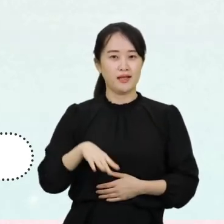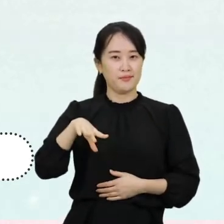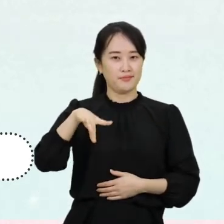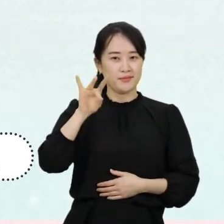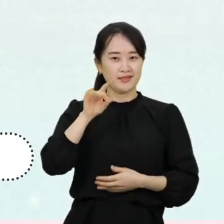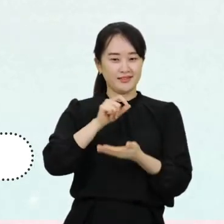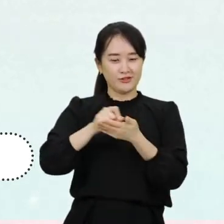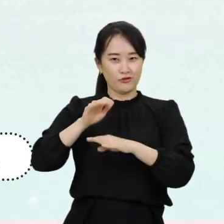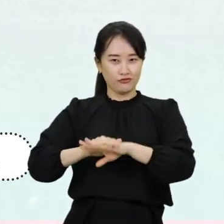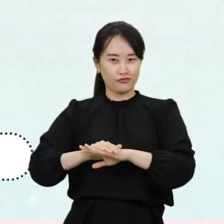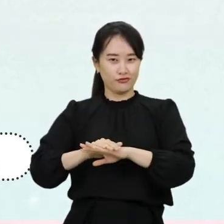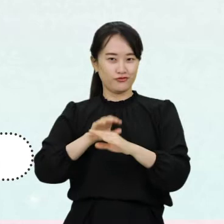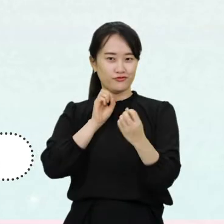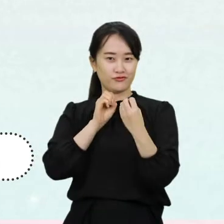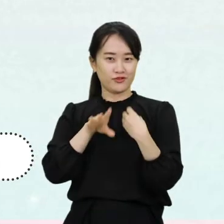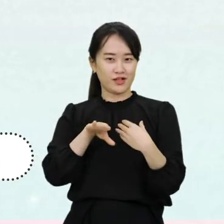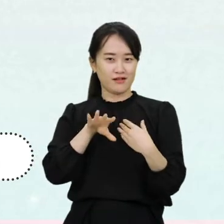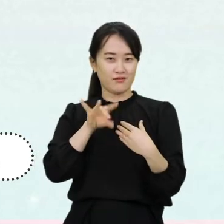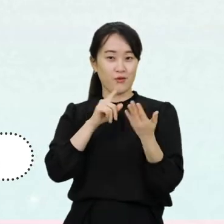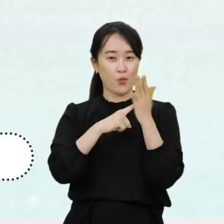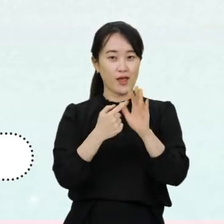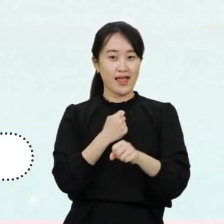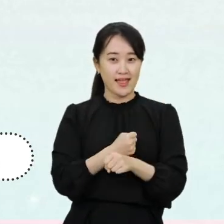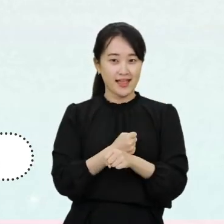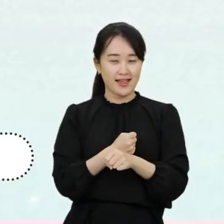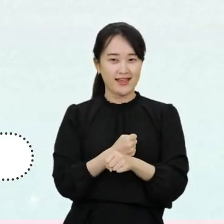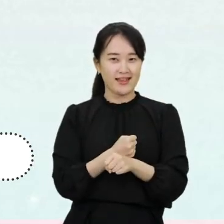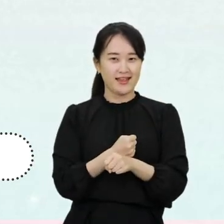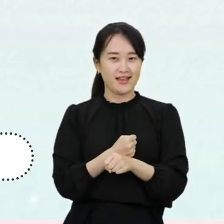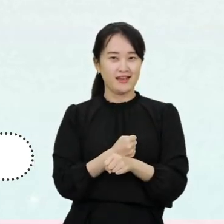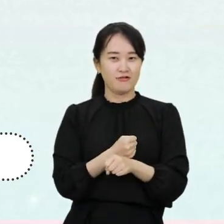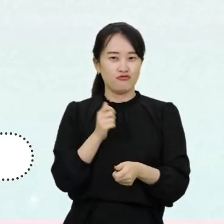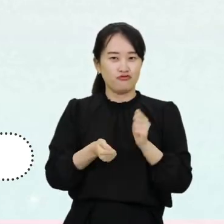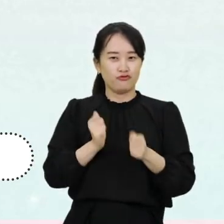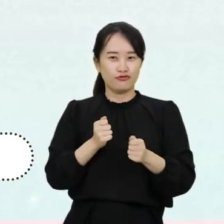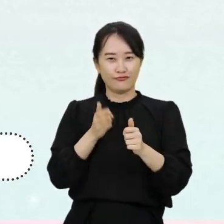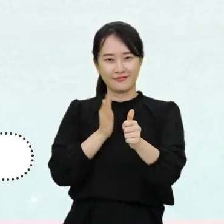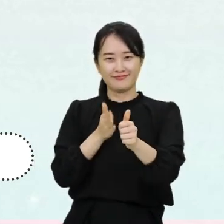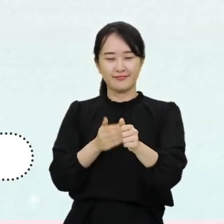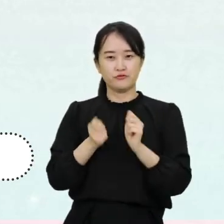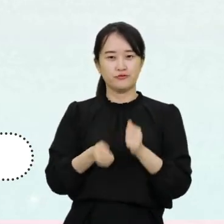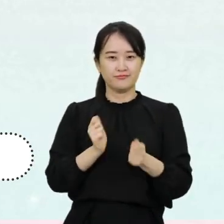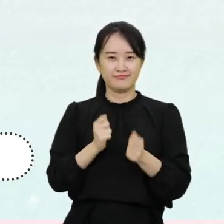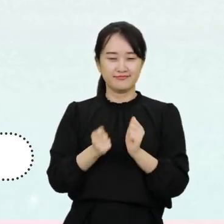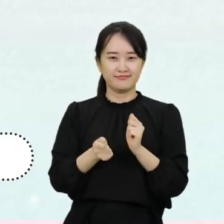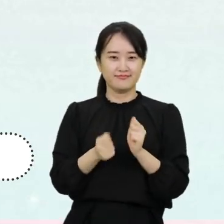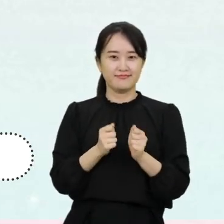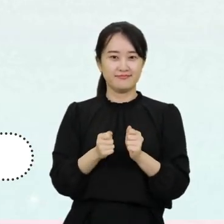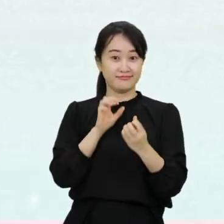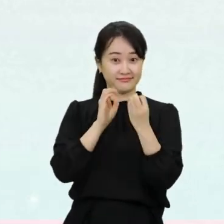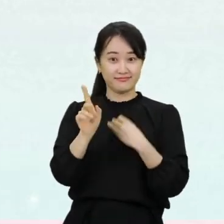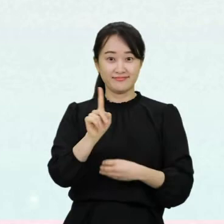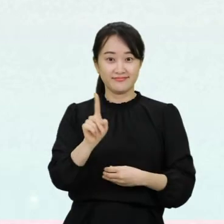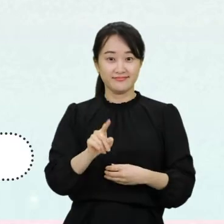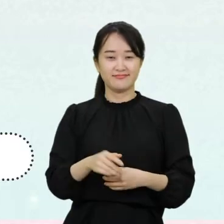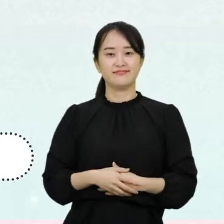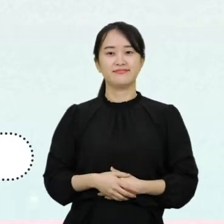제가 일단 써놓은 정답은 그럼 정답을 먼저 또 공개를 해보도록 하겠습니다. 가볍게 두구두구 좀 해주세요.